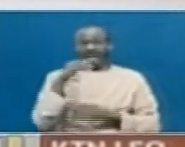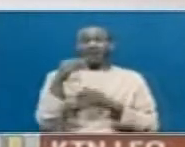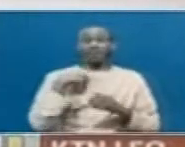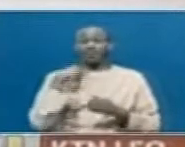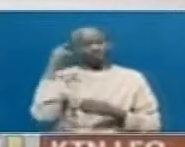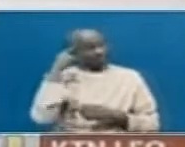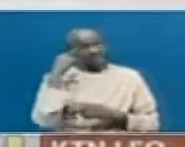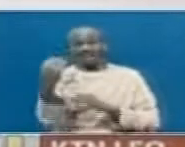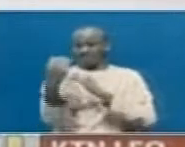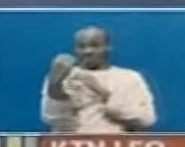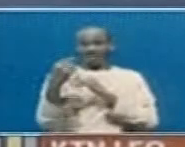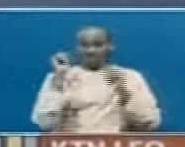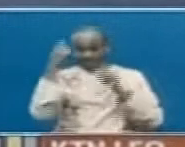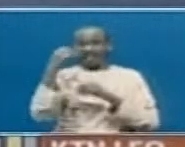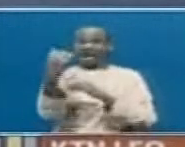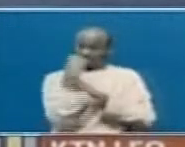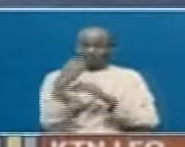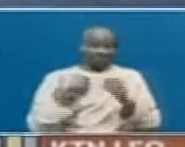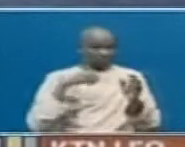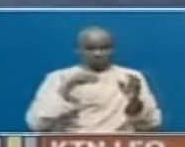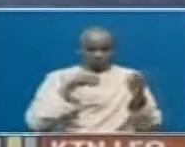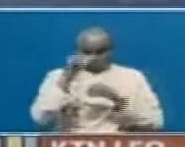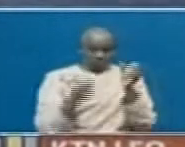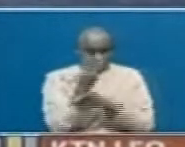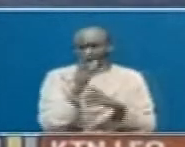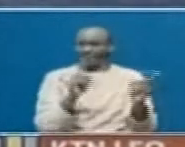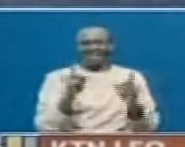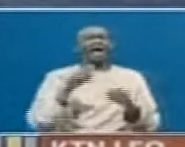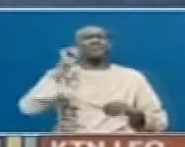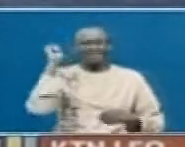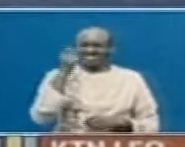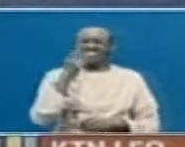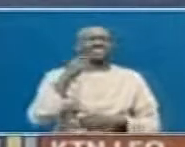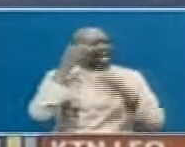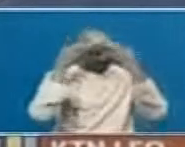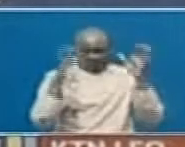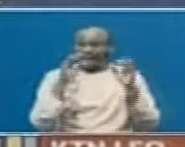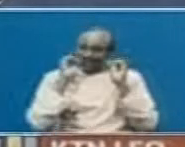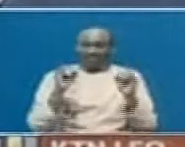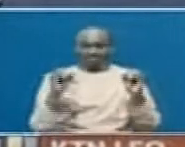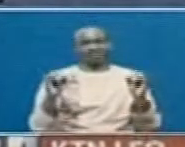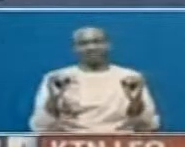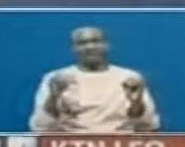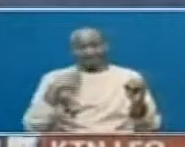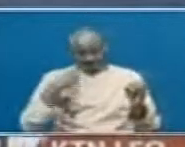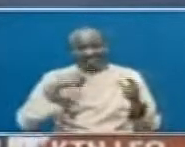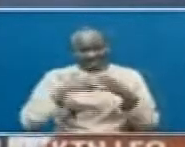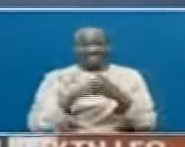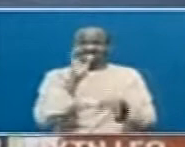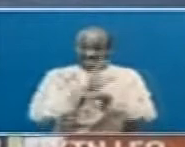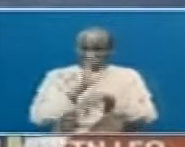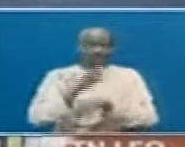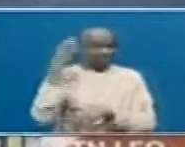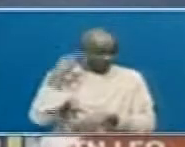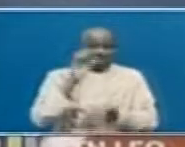nitunge, lakini hata rais hakujua. Na nilitunga kwanza na kwaya ya kanisa, mbali sana,